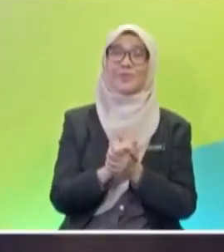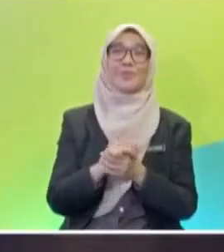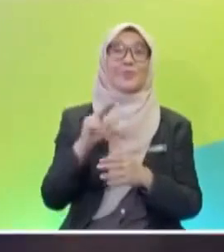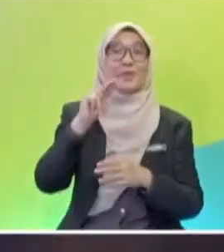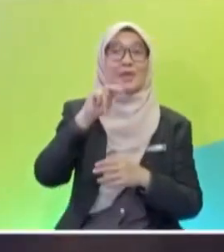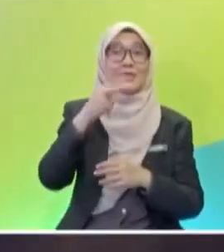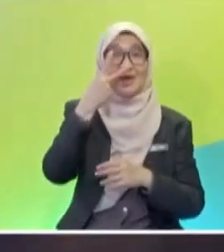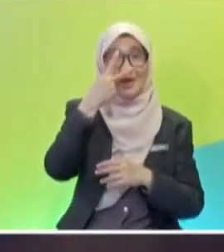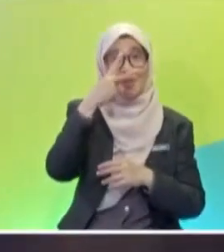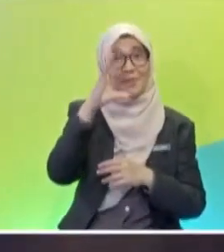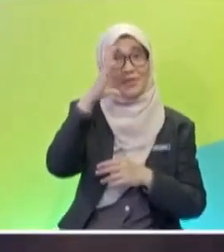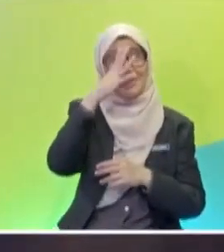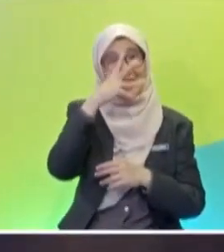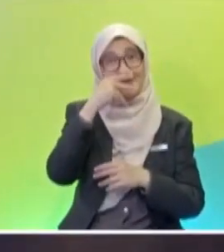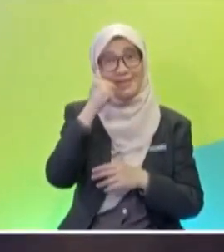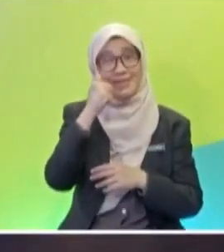warna macam-macam